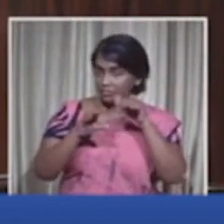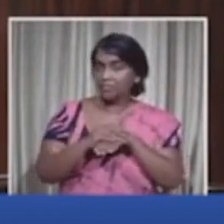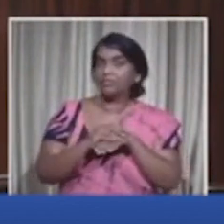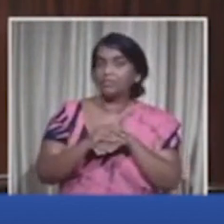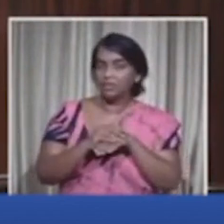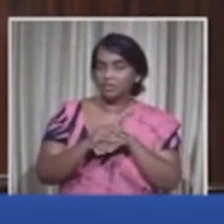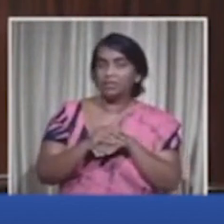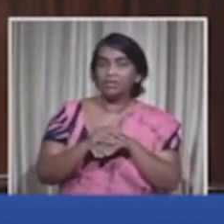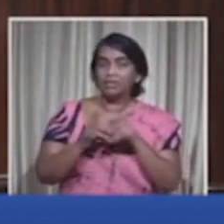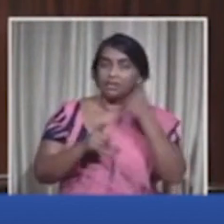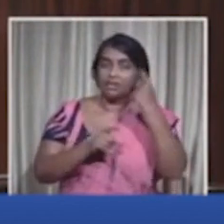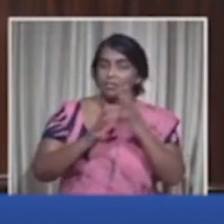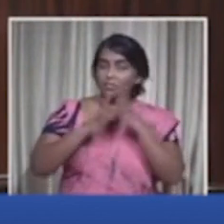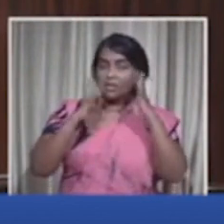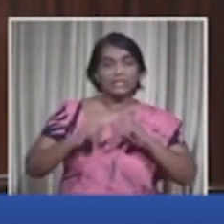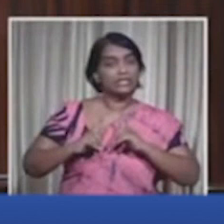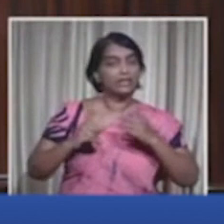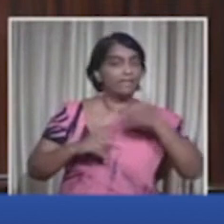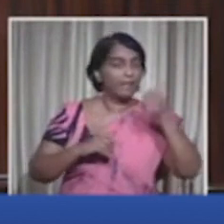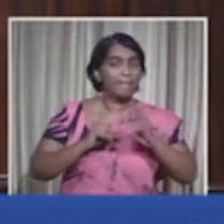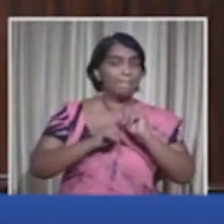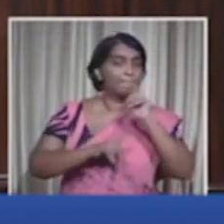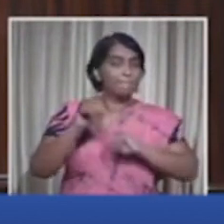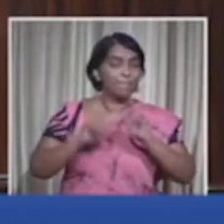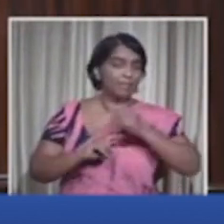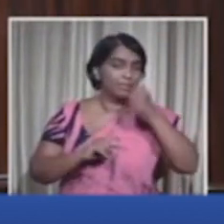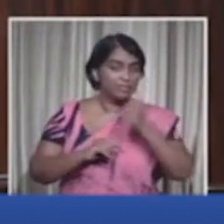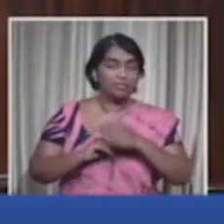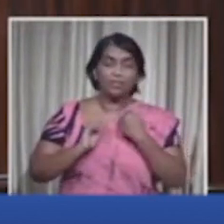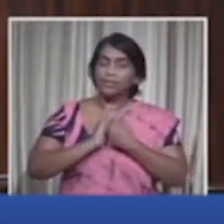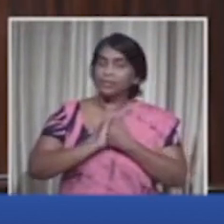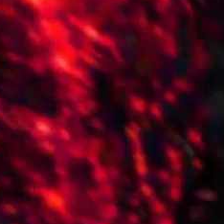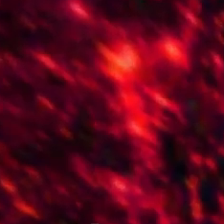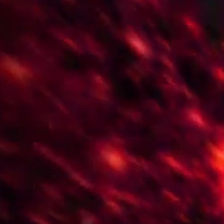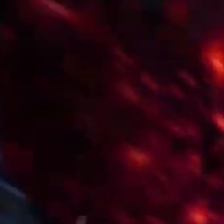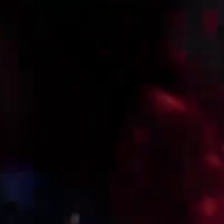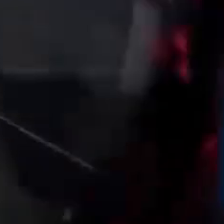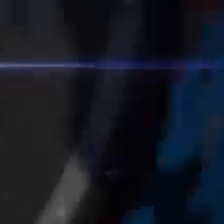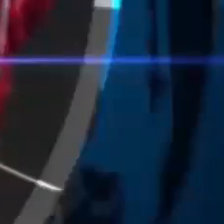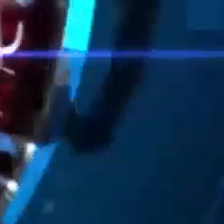දහස් ගණන් ජීවිතවල වටිනාකම් මෙන්ම පාර්ලිමේන්තුවේ උත්තරීතර භාවයේද රැඳී ඇත.